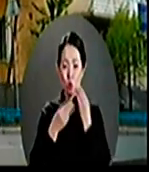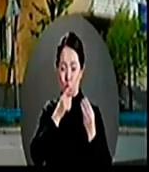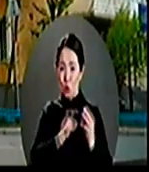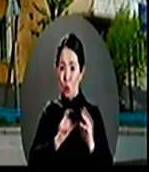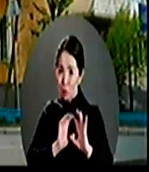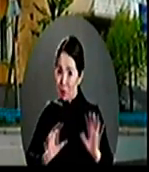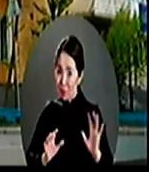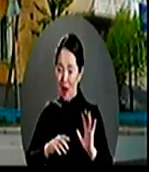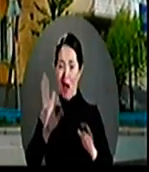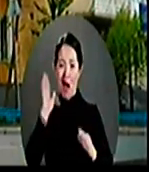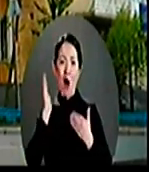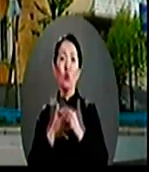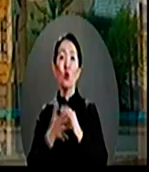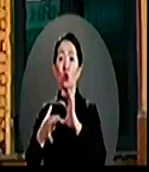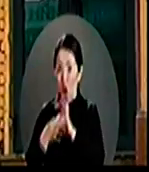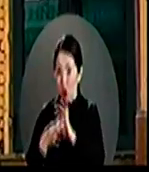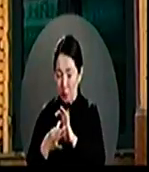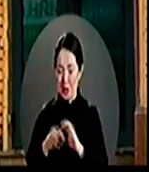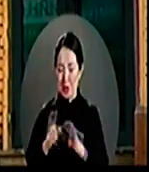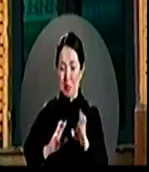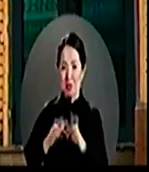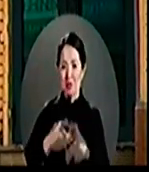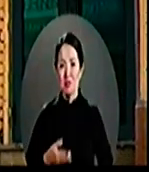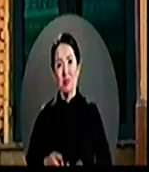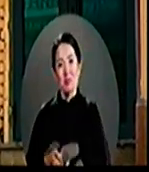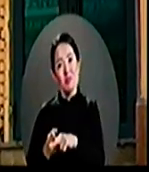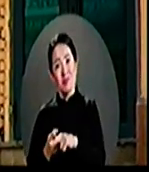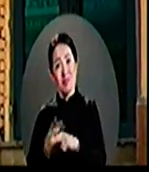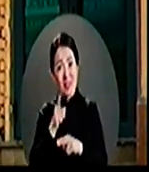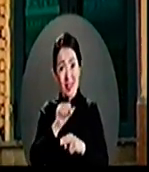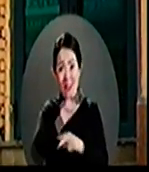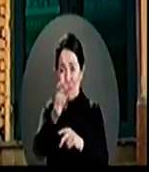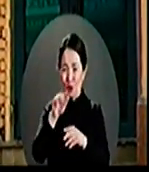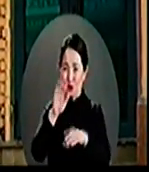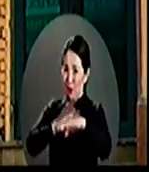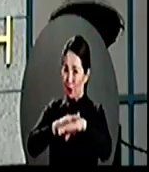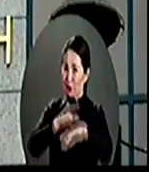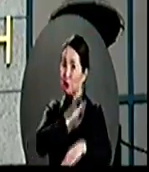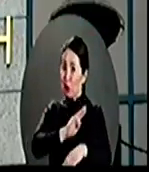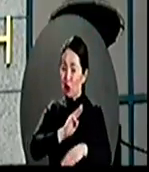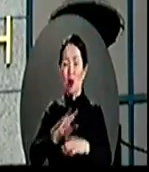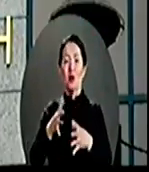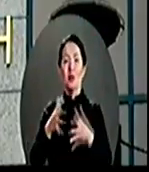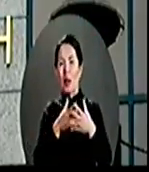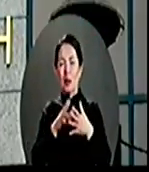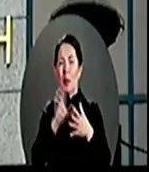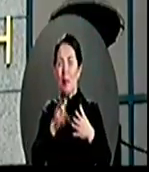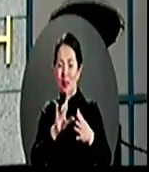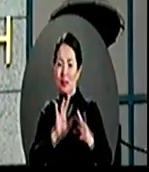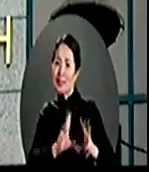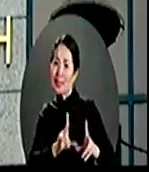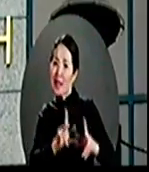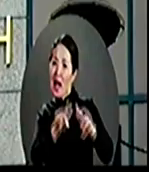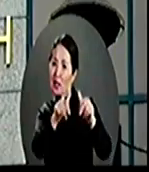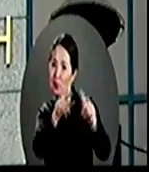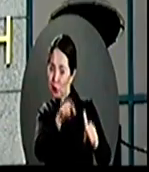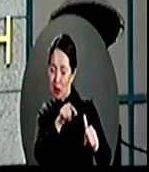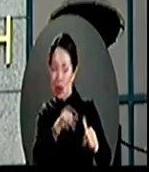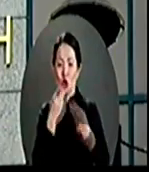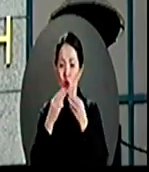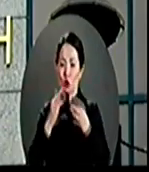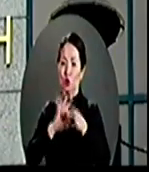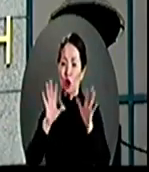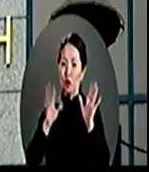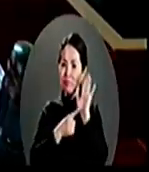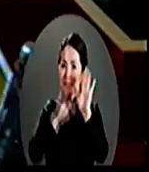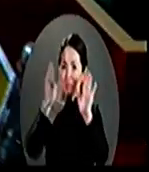Шүүгчд авилгын хэрэгт холбогддог, бизнесийн бүлэглэлд үйлчлдэг гэх асуудлыг цэцэрлэхийн тулд цахилгаан ботыг сайжруулж, шүүхийн ил тод нээлттэй